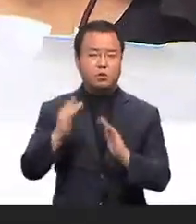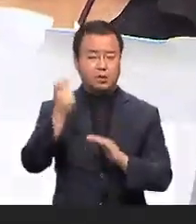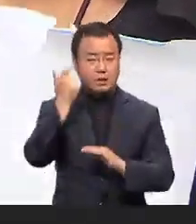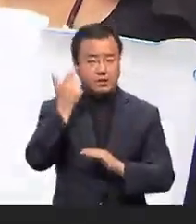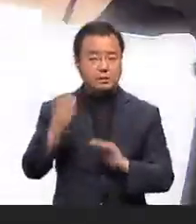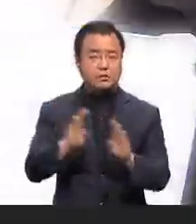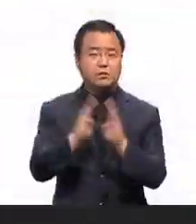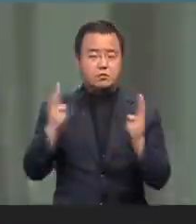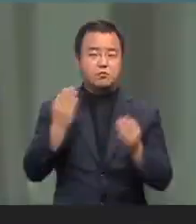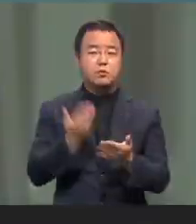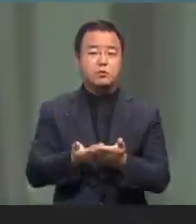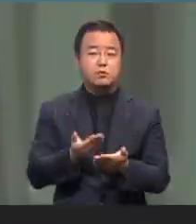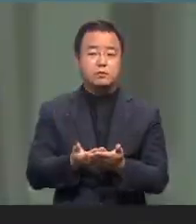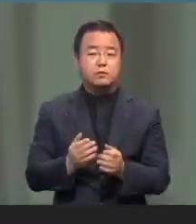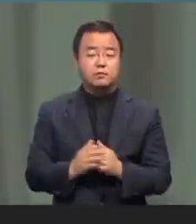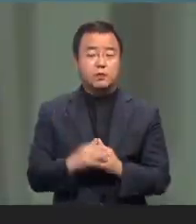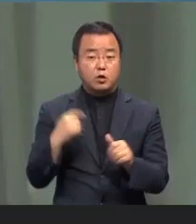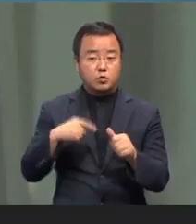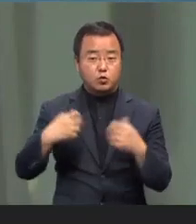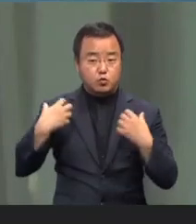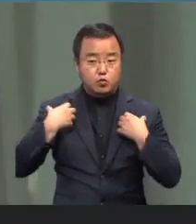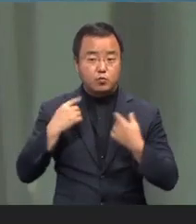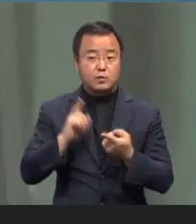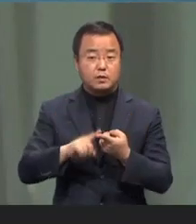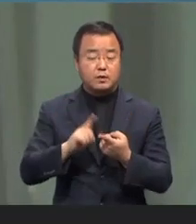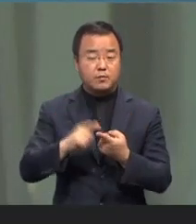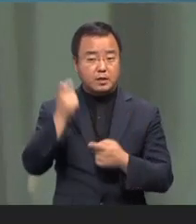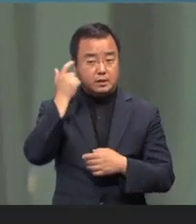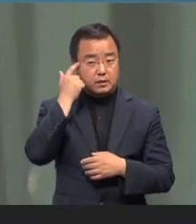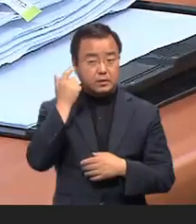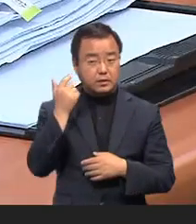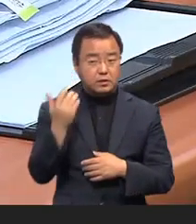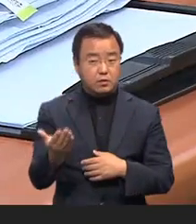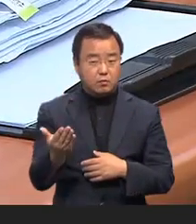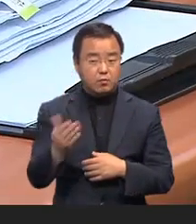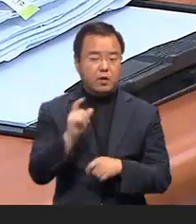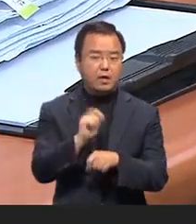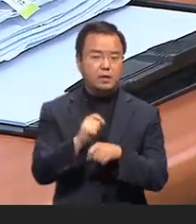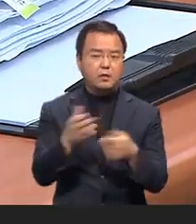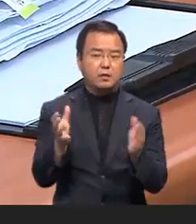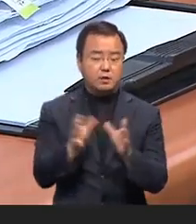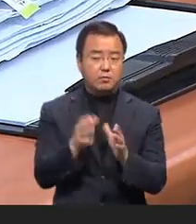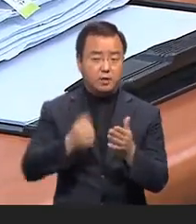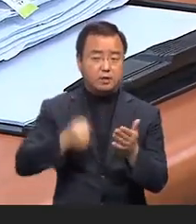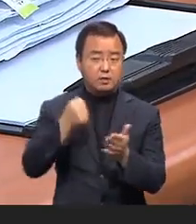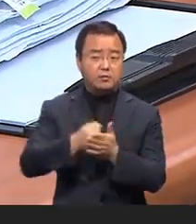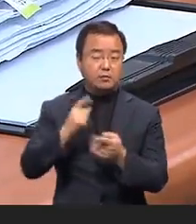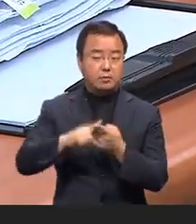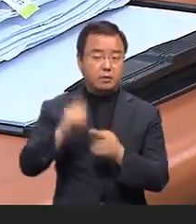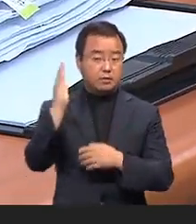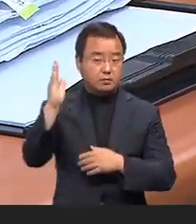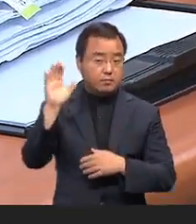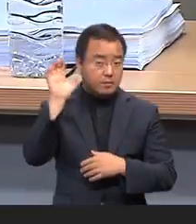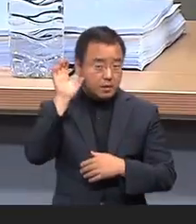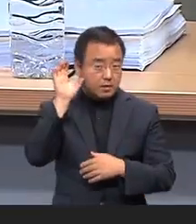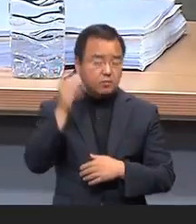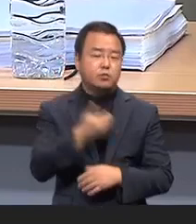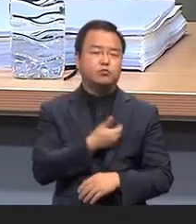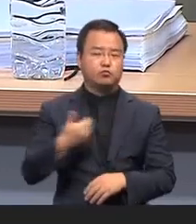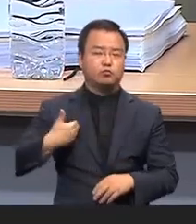요구합니다. 교육청은 이에 대해 청문은 행정기관이 내린 결정에 대한 진술과 의견을 충분히 듣는